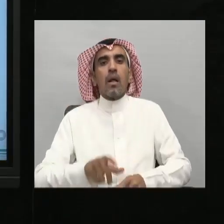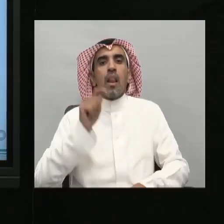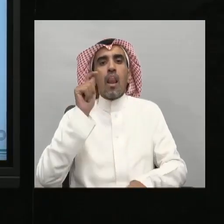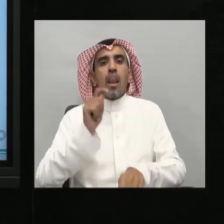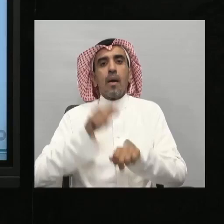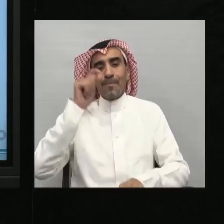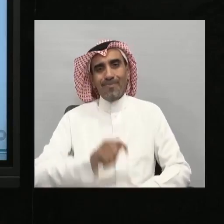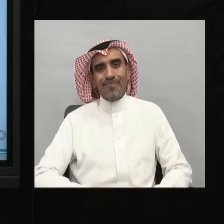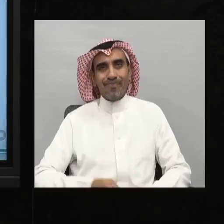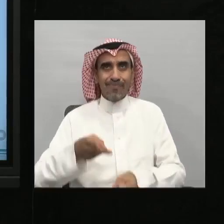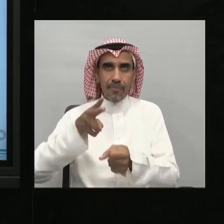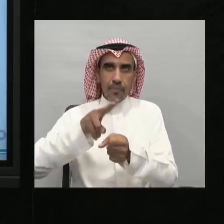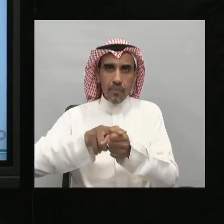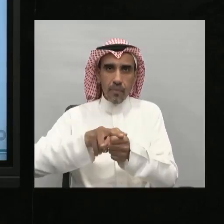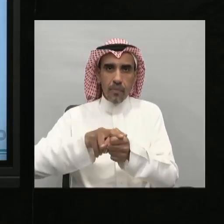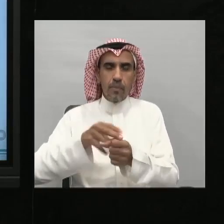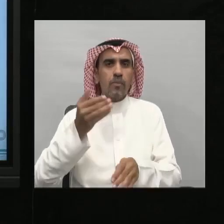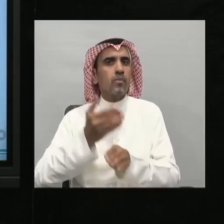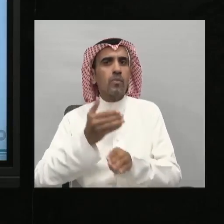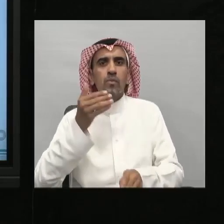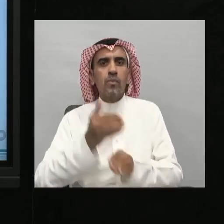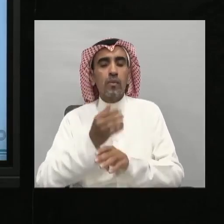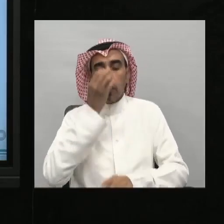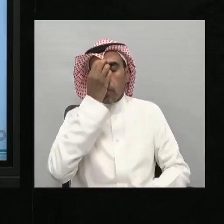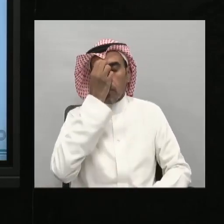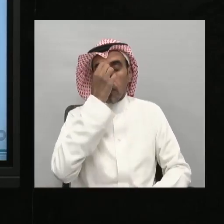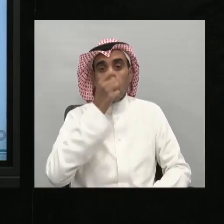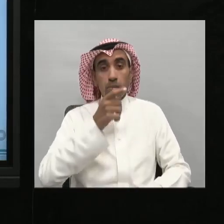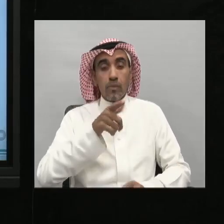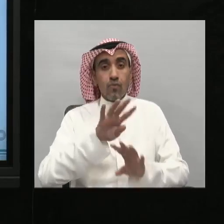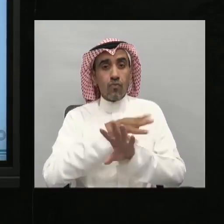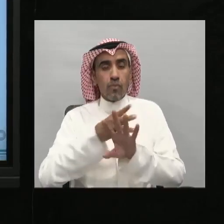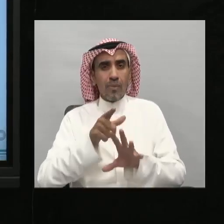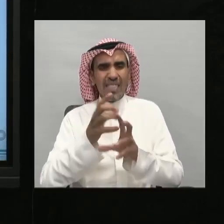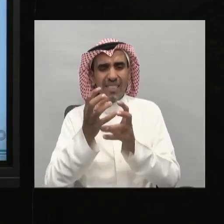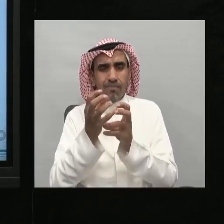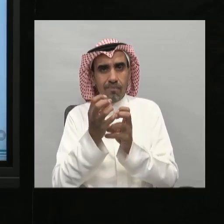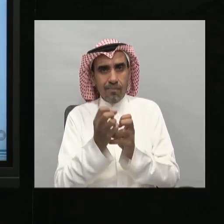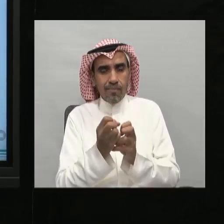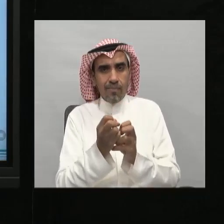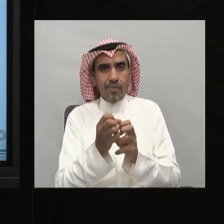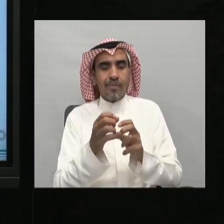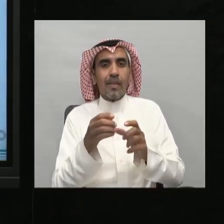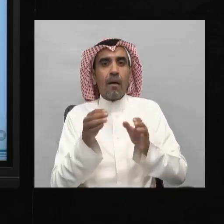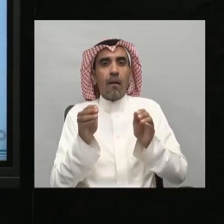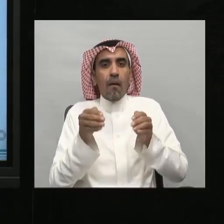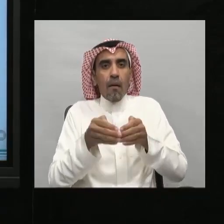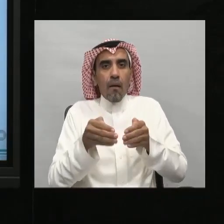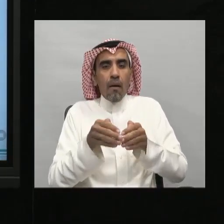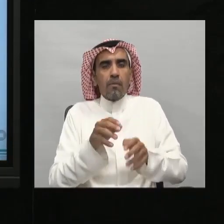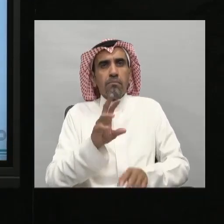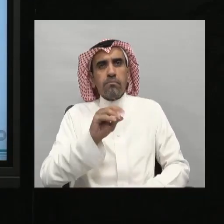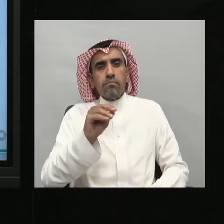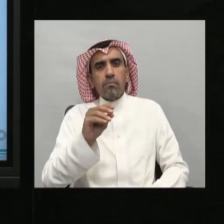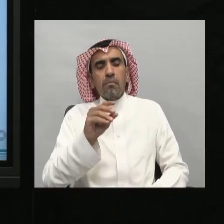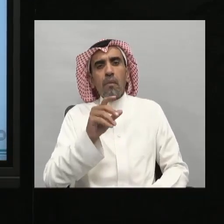اللاسعات. أيضا تسبب سيالات الشبكة العصبية انقباض خلايا شبه عضلية في طبقتي